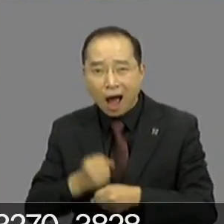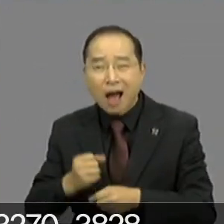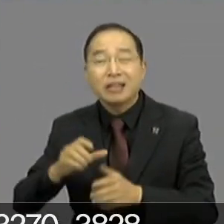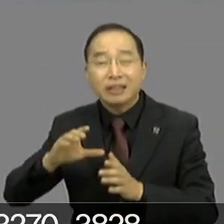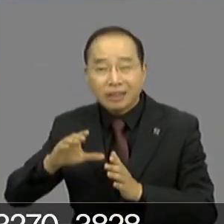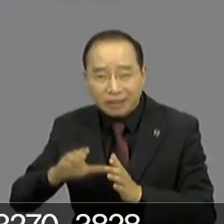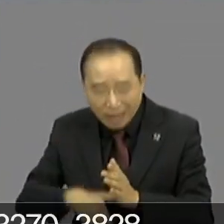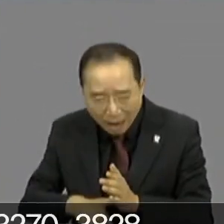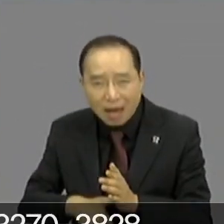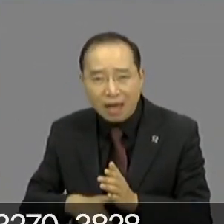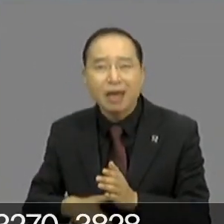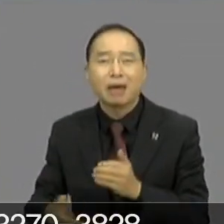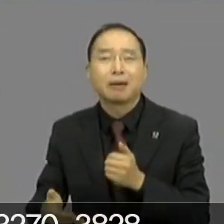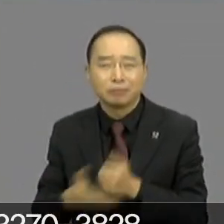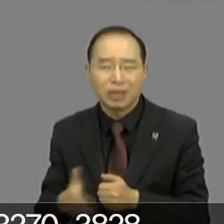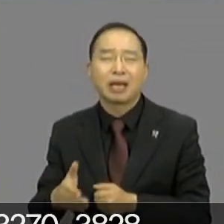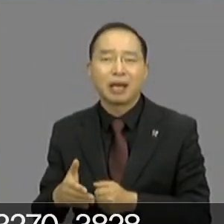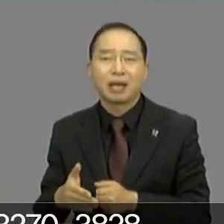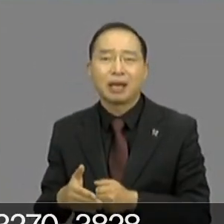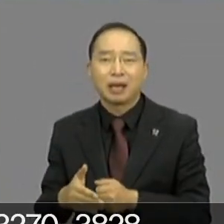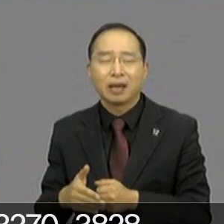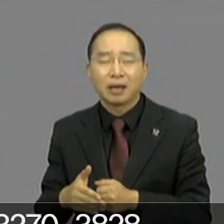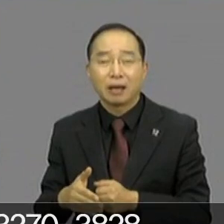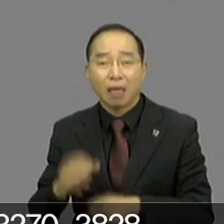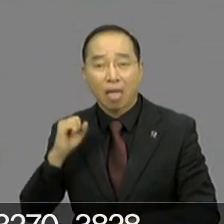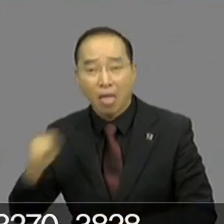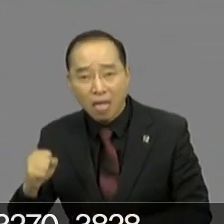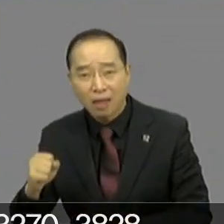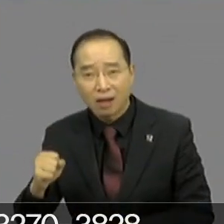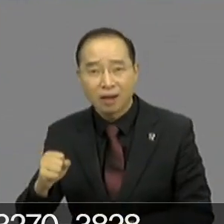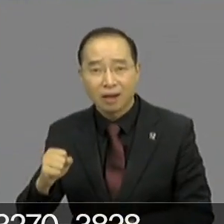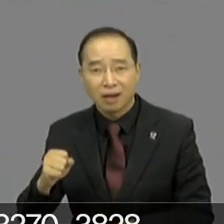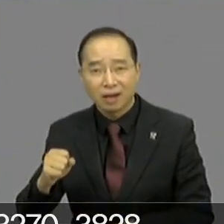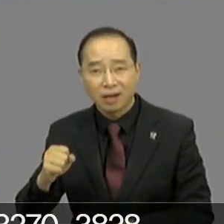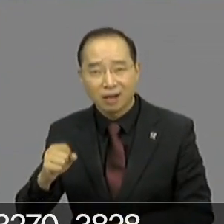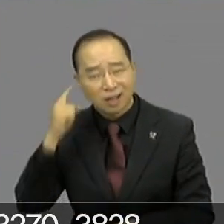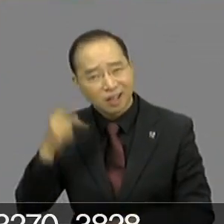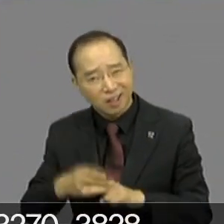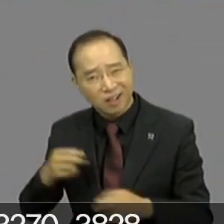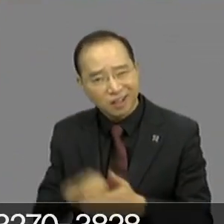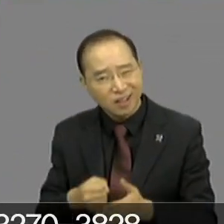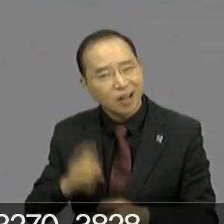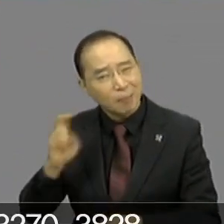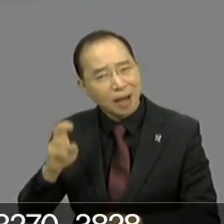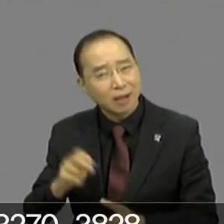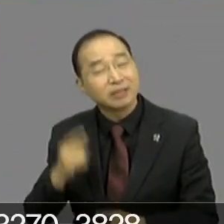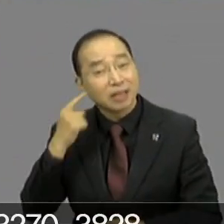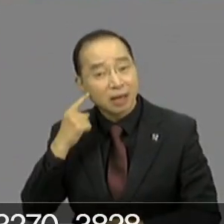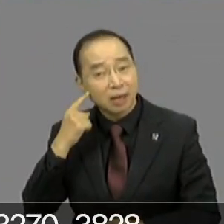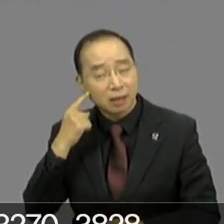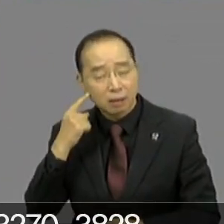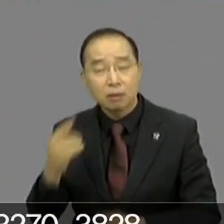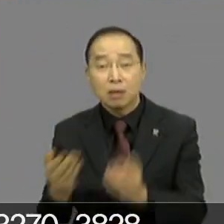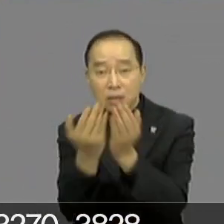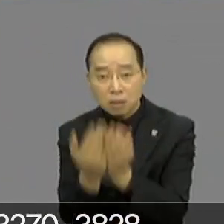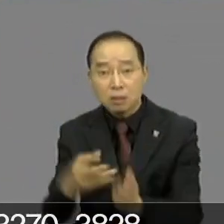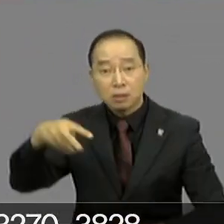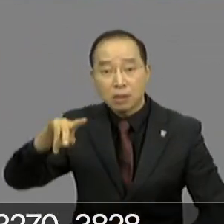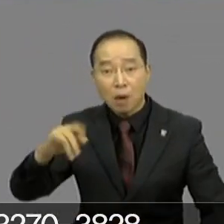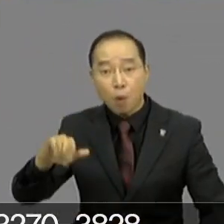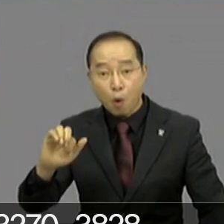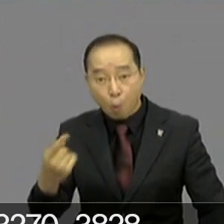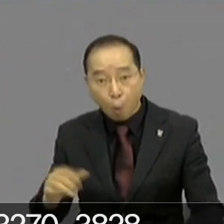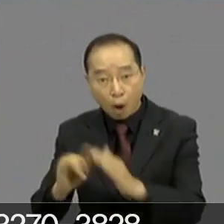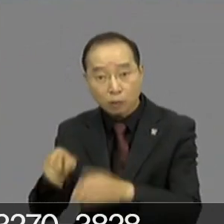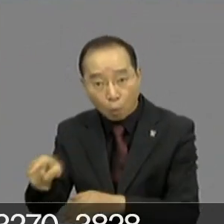아 그 어떤 공명 심이라고 그럴까 뭐 이런 부분에 좀 좌우 되는게 아닐까 근데 이렇게 세월호 유가족 부분에 대해서 이렇게